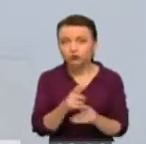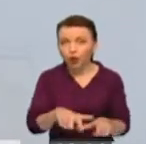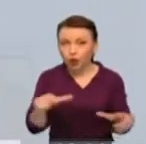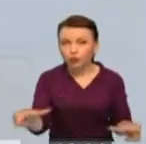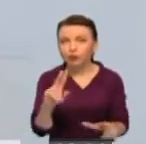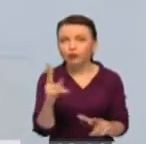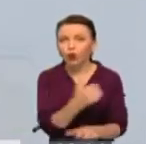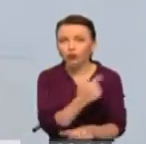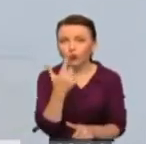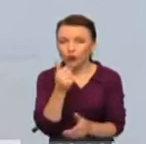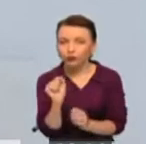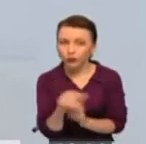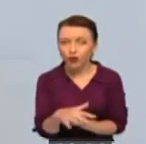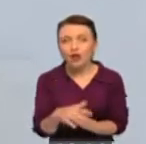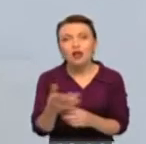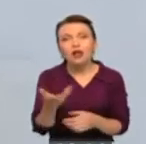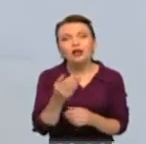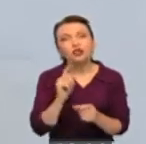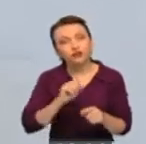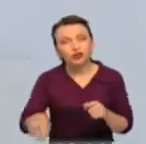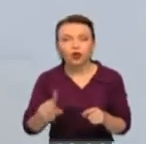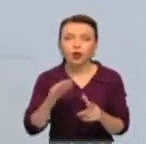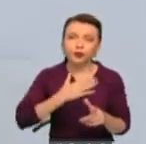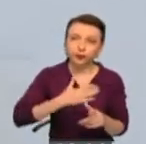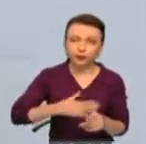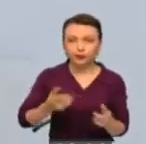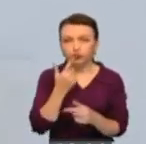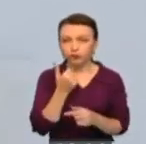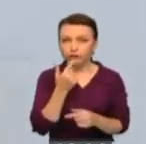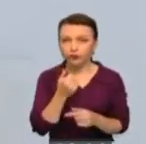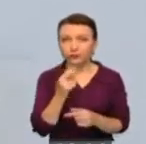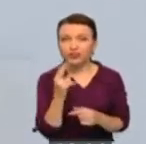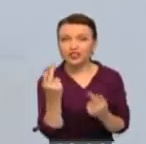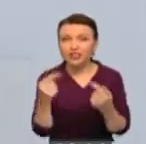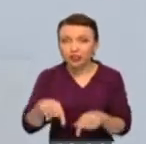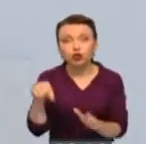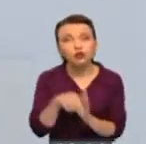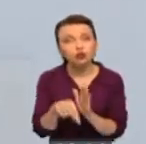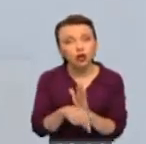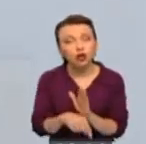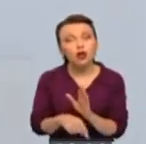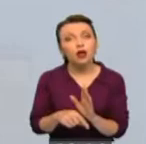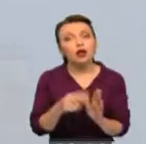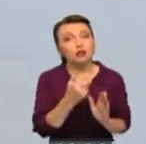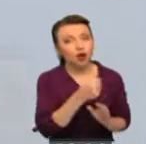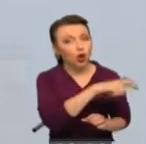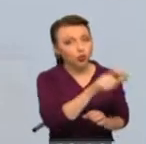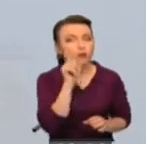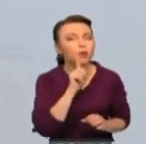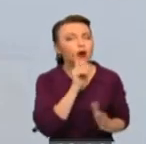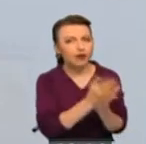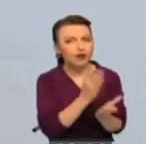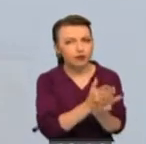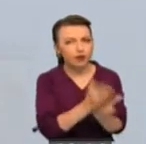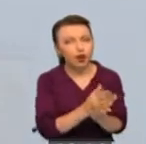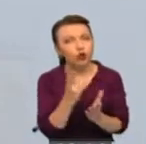донорам зрозуміти, як швидко нам необхідні компоненти крові. Критично – це така точка, яка означає, що так, пацієнт задовольняється